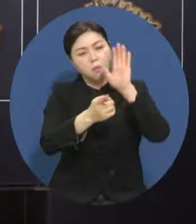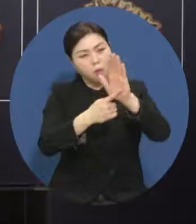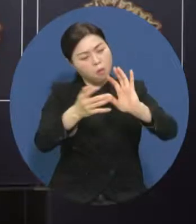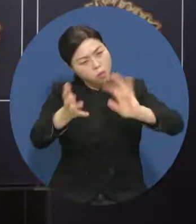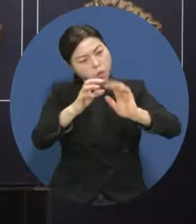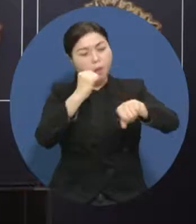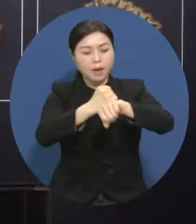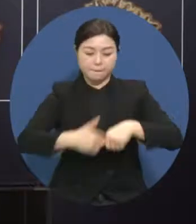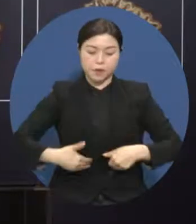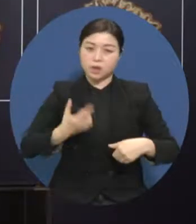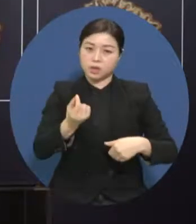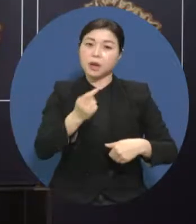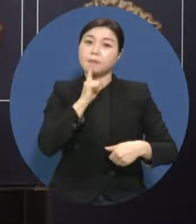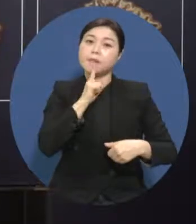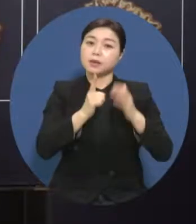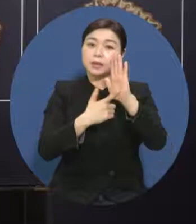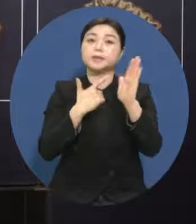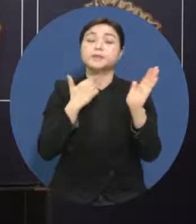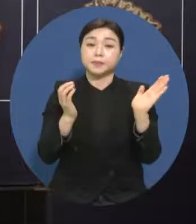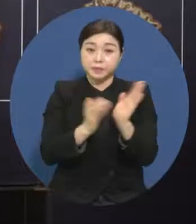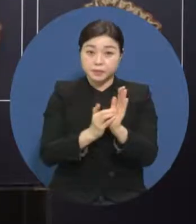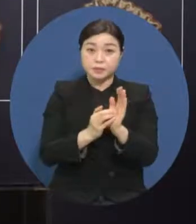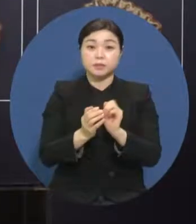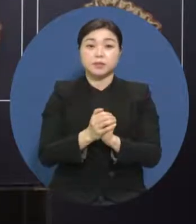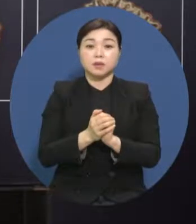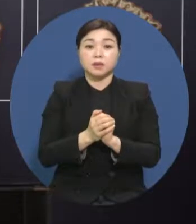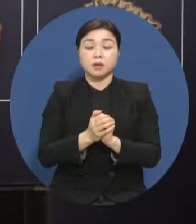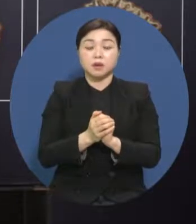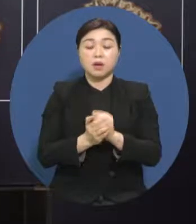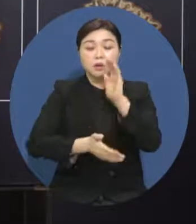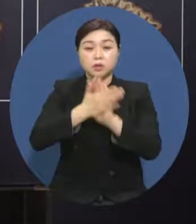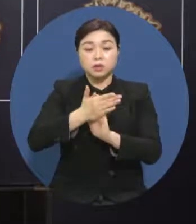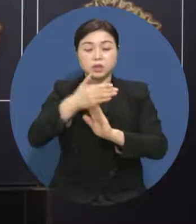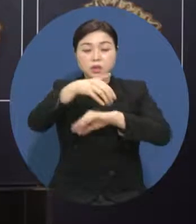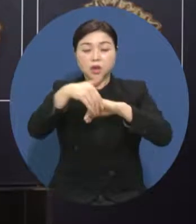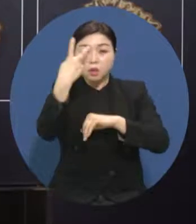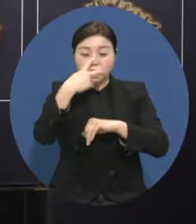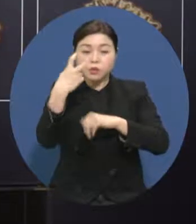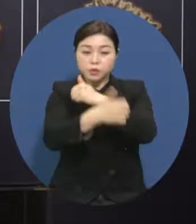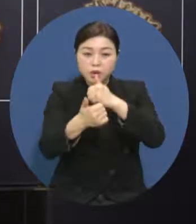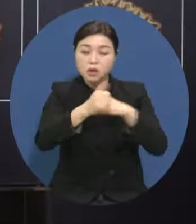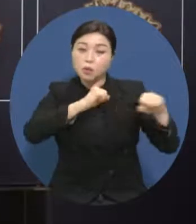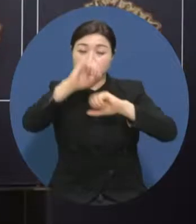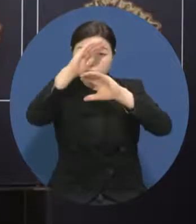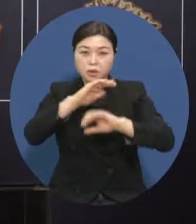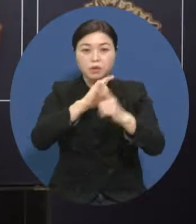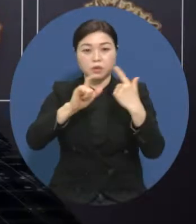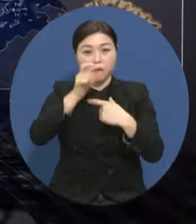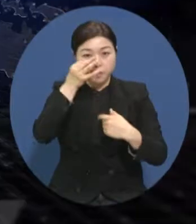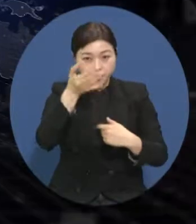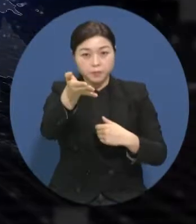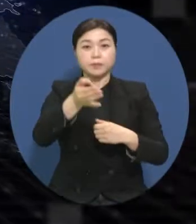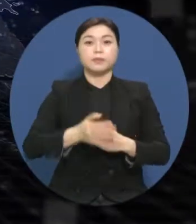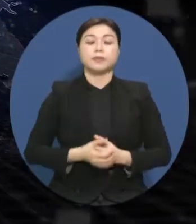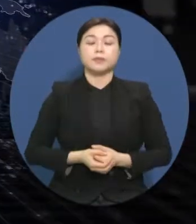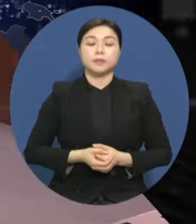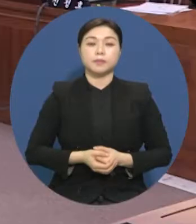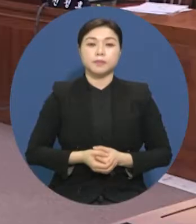이외에도 어떤 논의가 이뤄졌는지 계속해서 도시계획관리위원회 의정활동 소식 살펴보겠습니다.